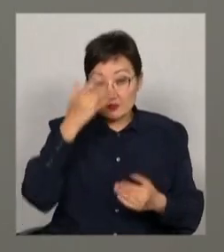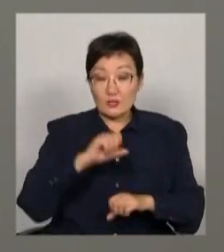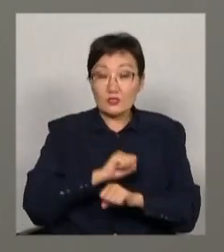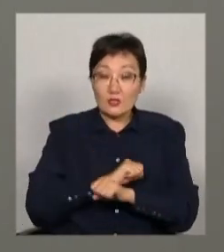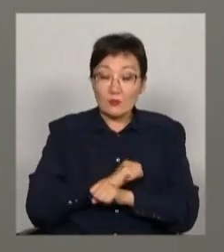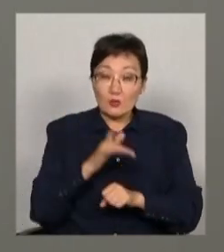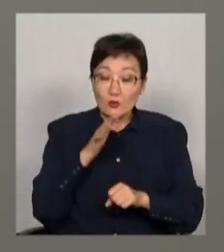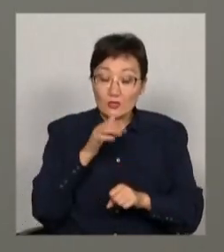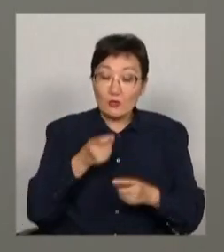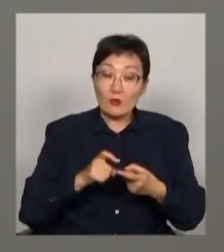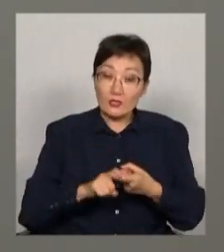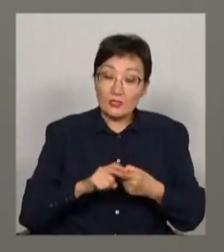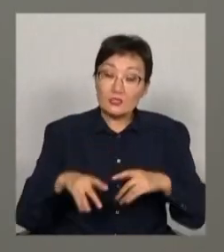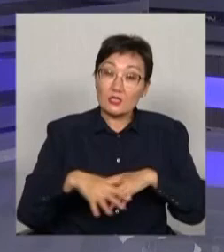байланысты